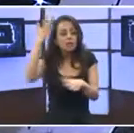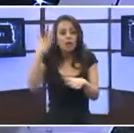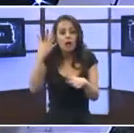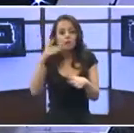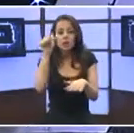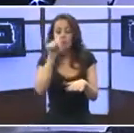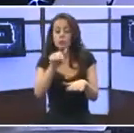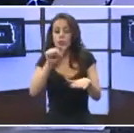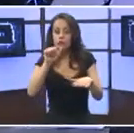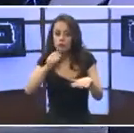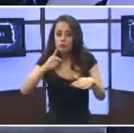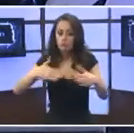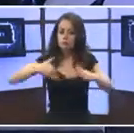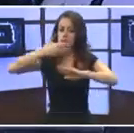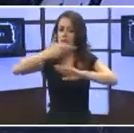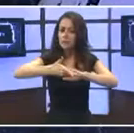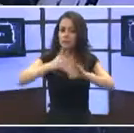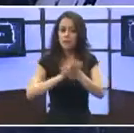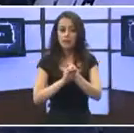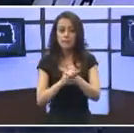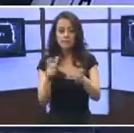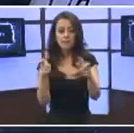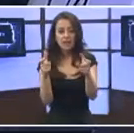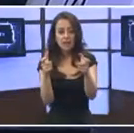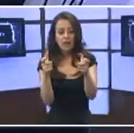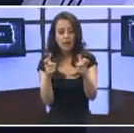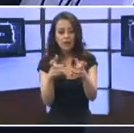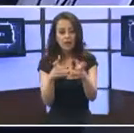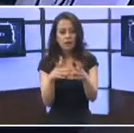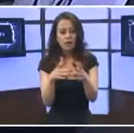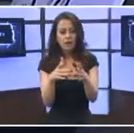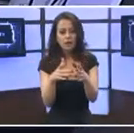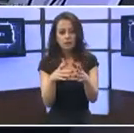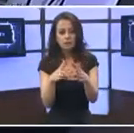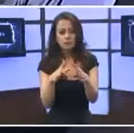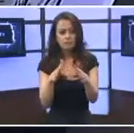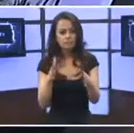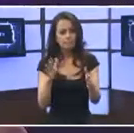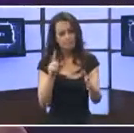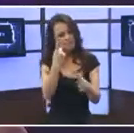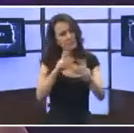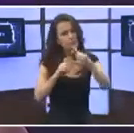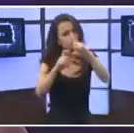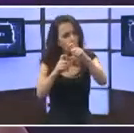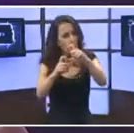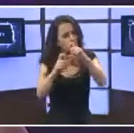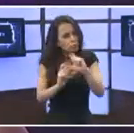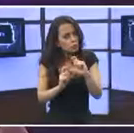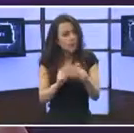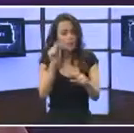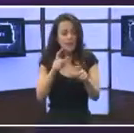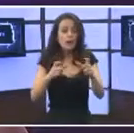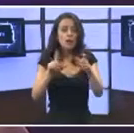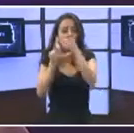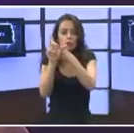bugün itibariyle evinde hiçbir engelli kalmadı. Evet başkanım ben onu soracağım. Mesela siz bu projeye evet başlıyoruz böyle